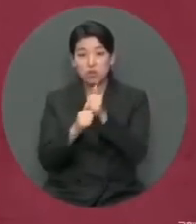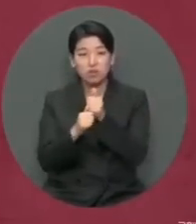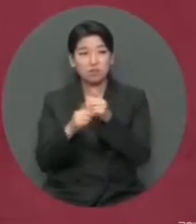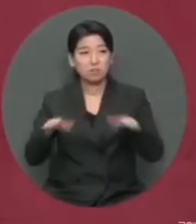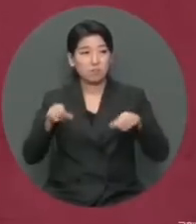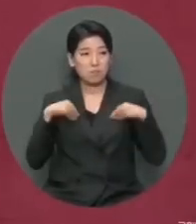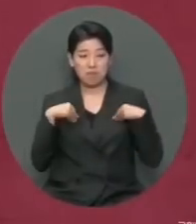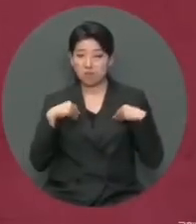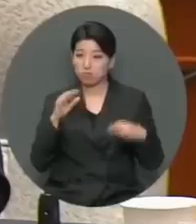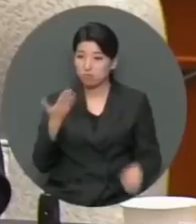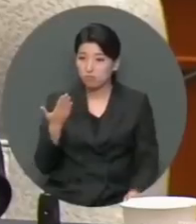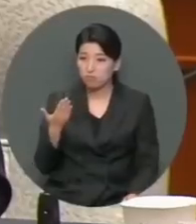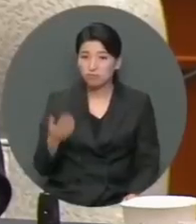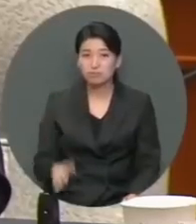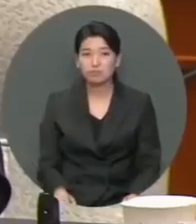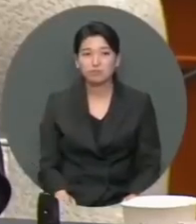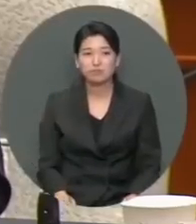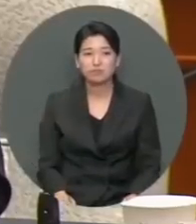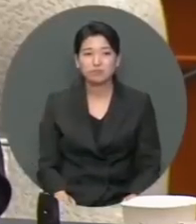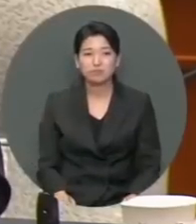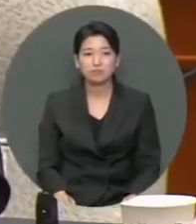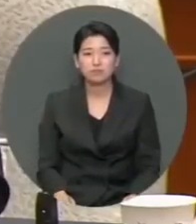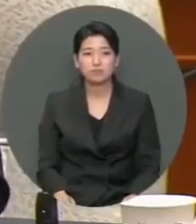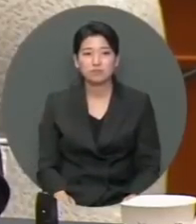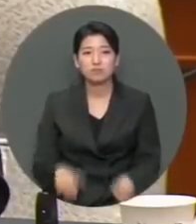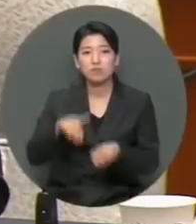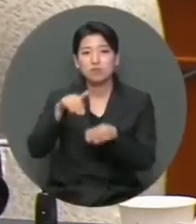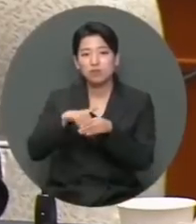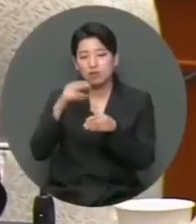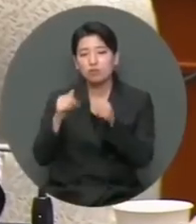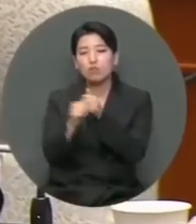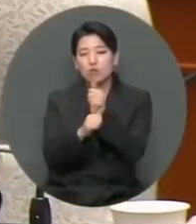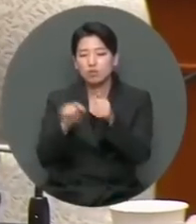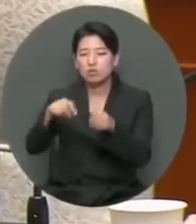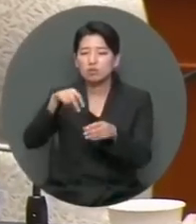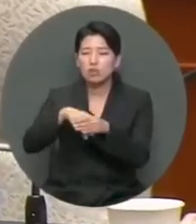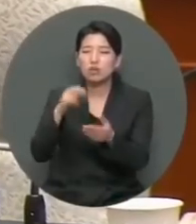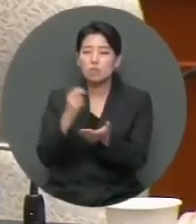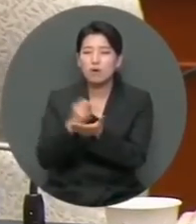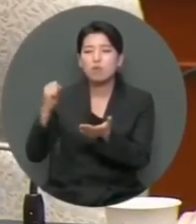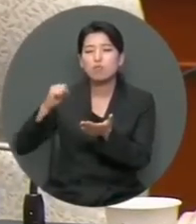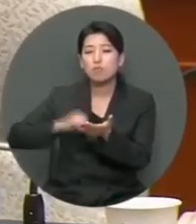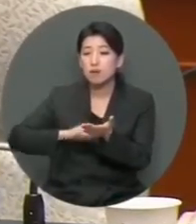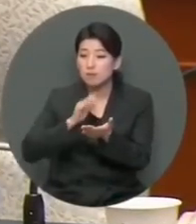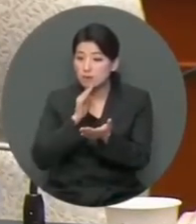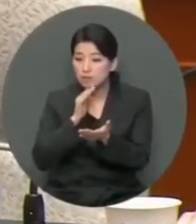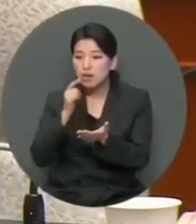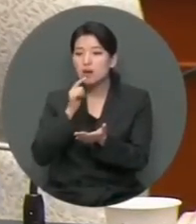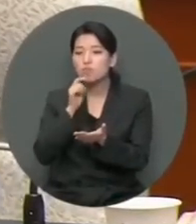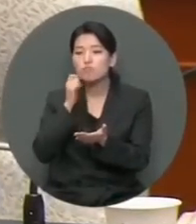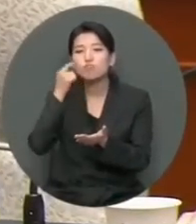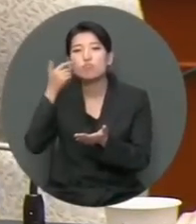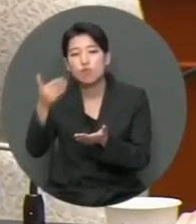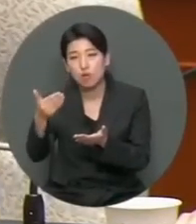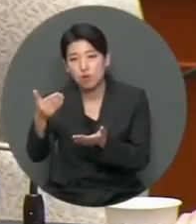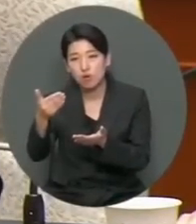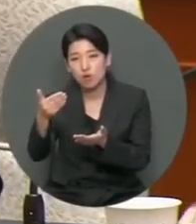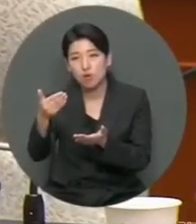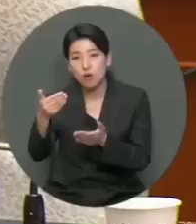선관위에게 이 선거법 위반 여부를 먼저 물어보면서 고발을 하게 됩니다. 그러면 저희가